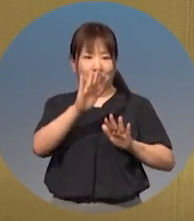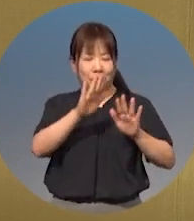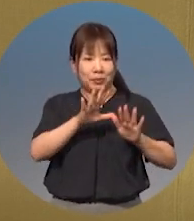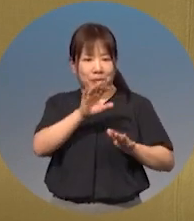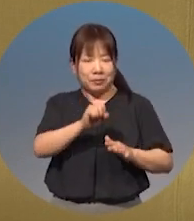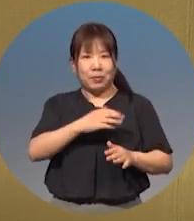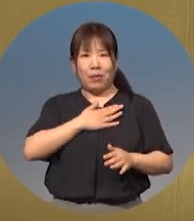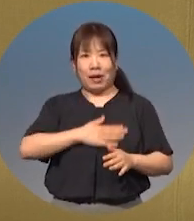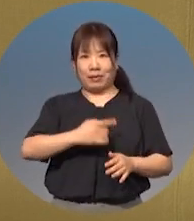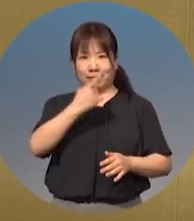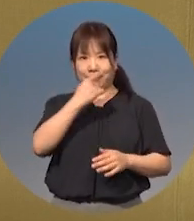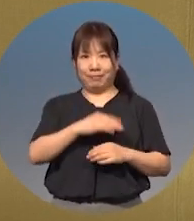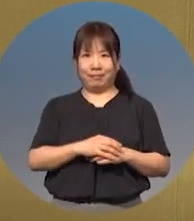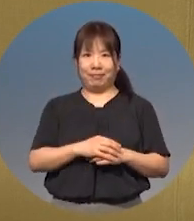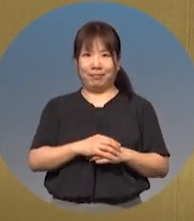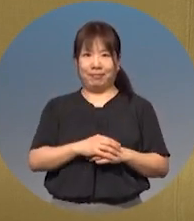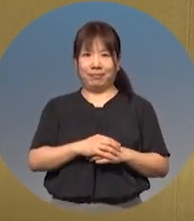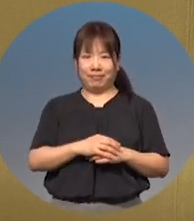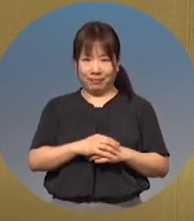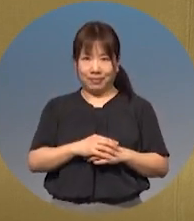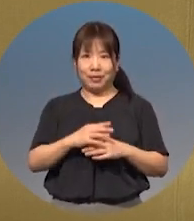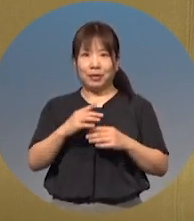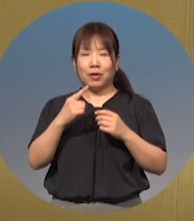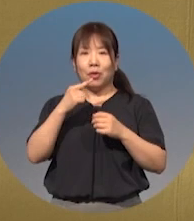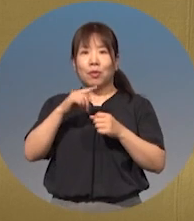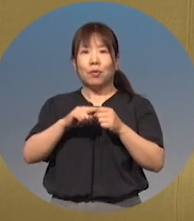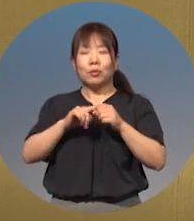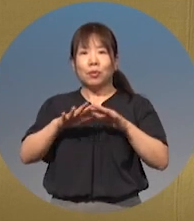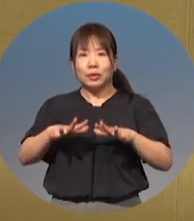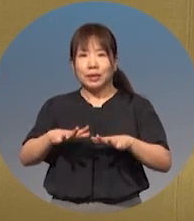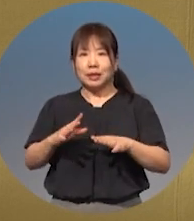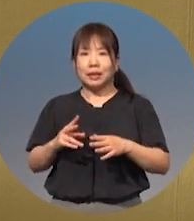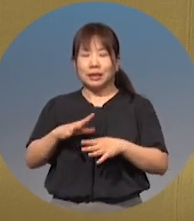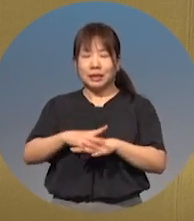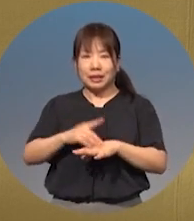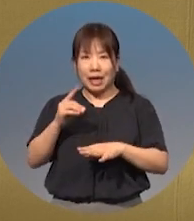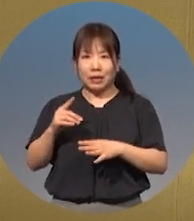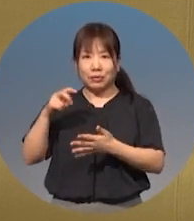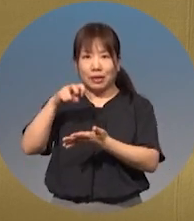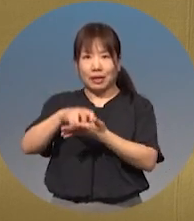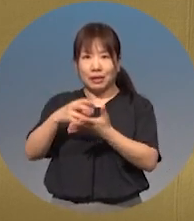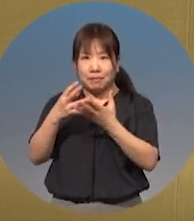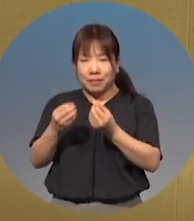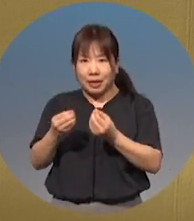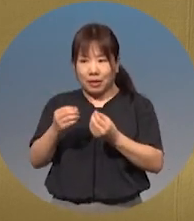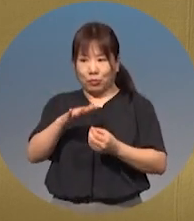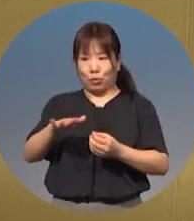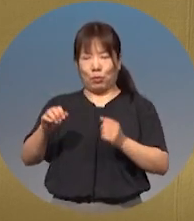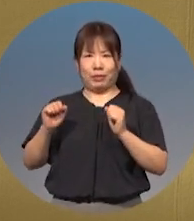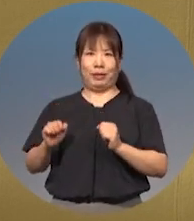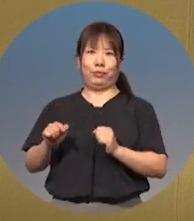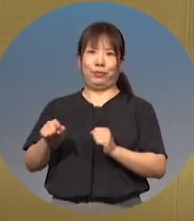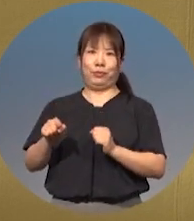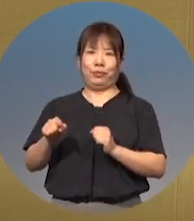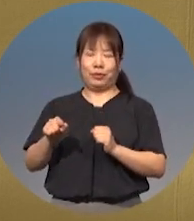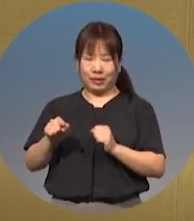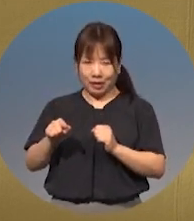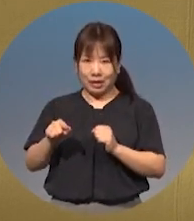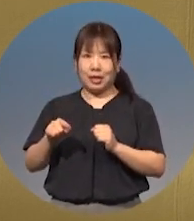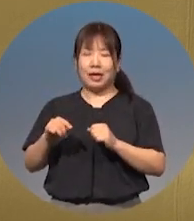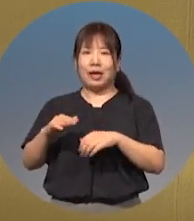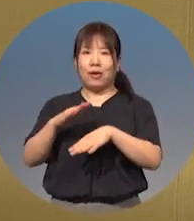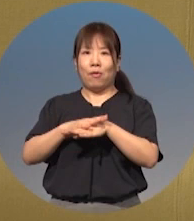やっぱ初めて参加するっていうのも結構多くて事前のサポートっていうのもさせていただいたんですけどオンラインで子供